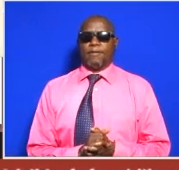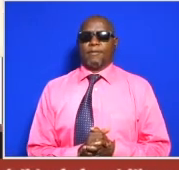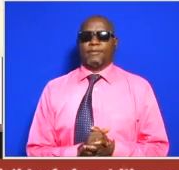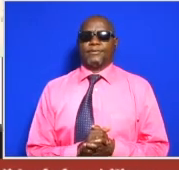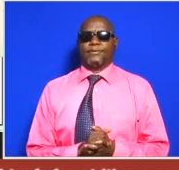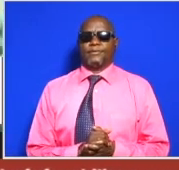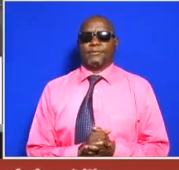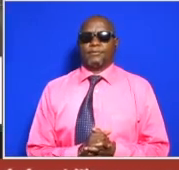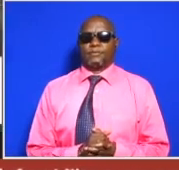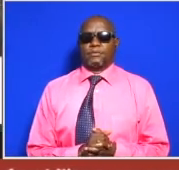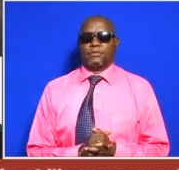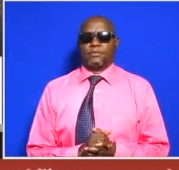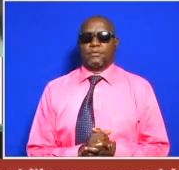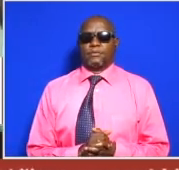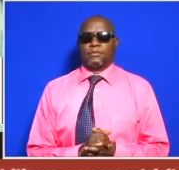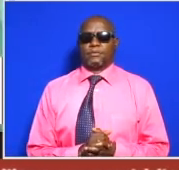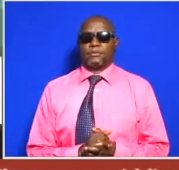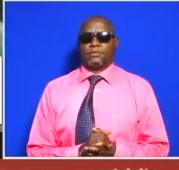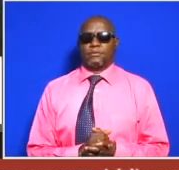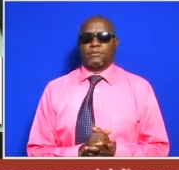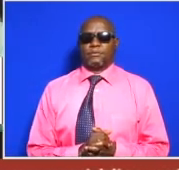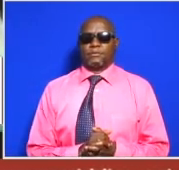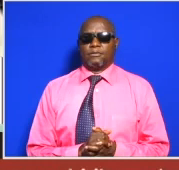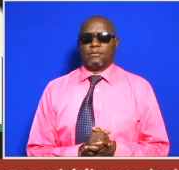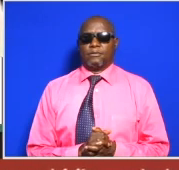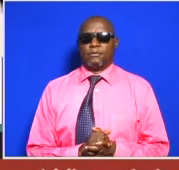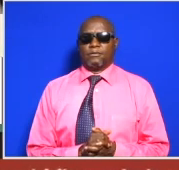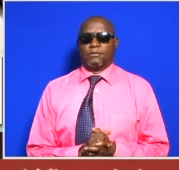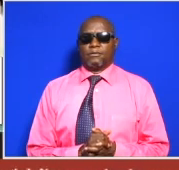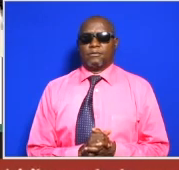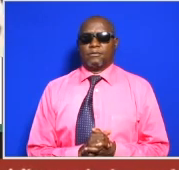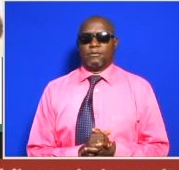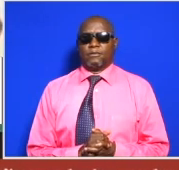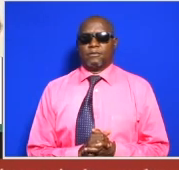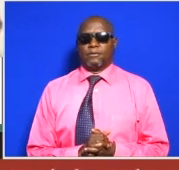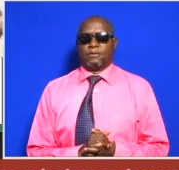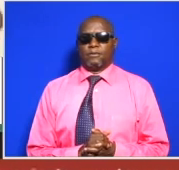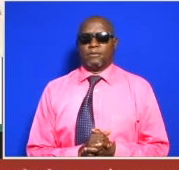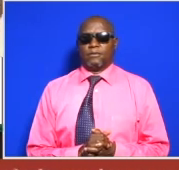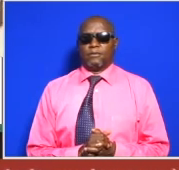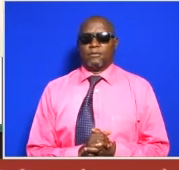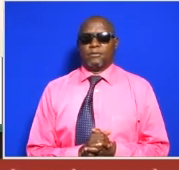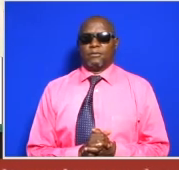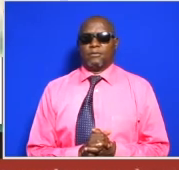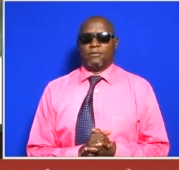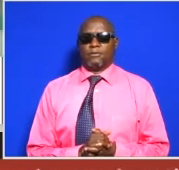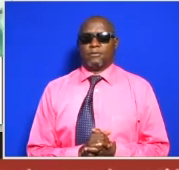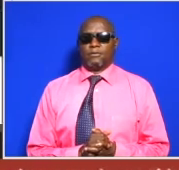tinga tinga kitumorote yonasa. Imekuwa mlima utabidi si shule na ni shule. Tumeomba leo toa oda